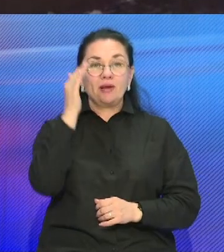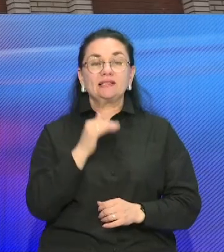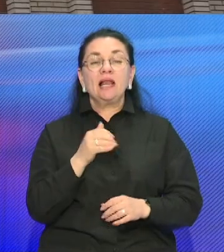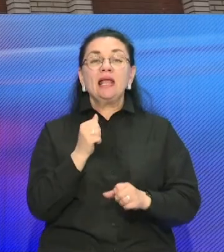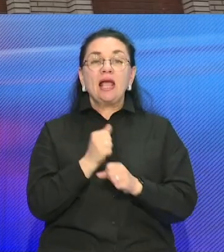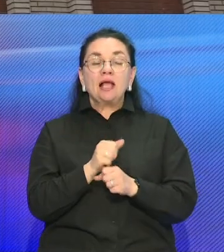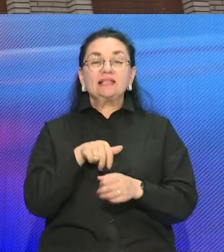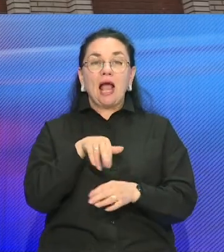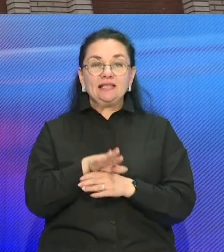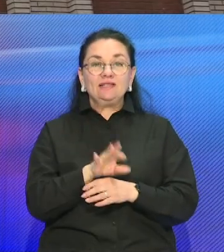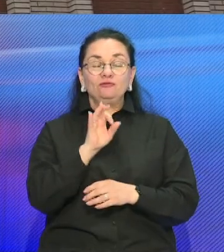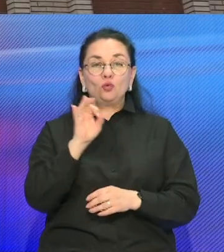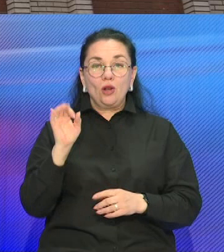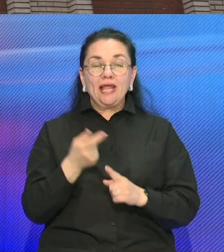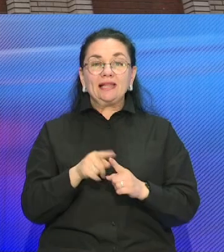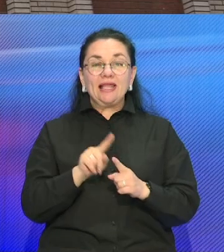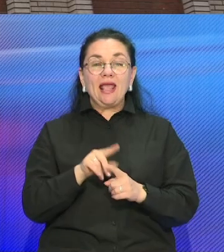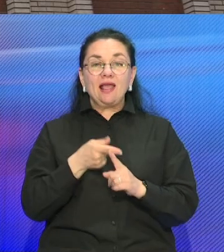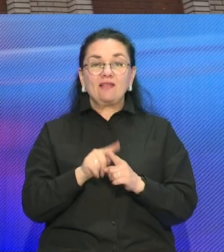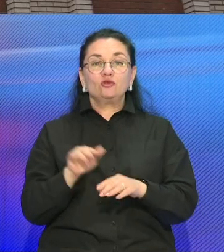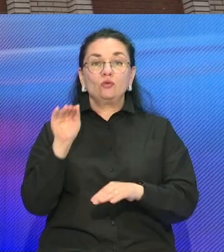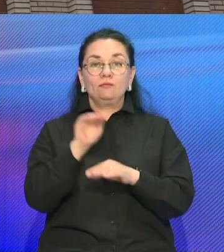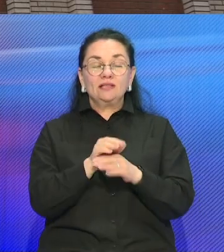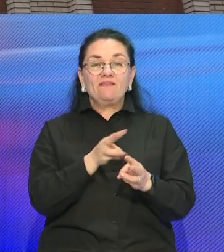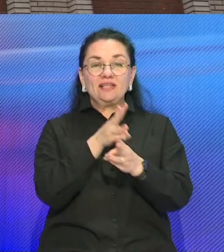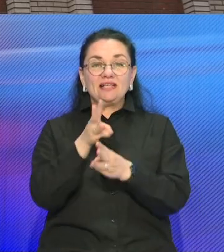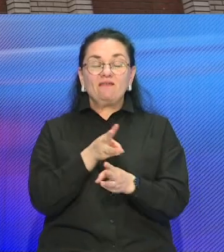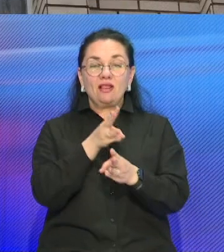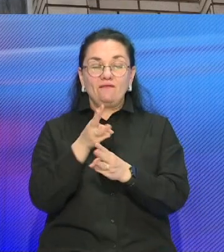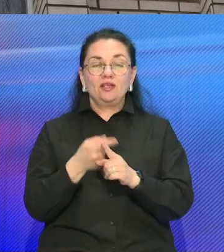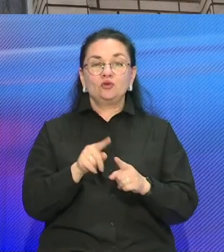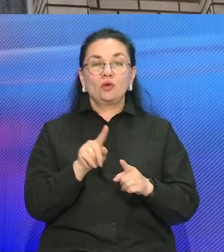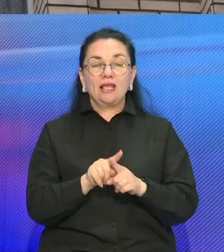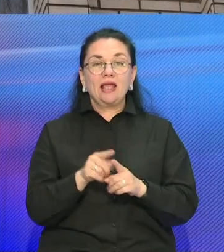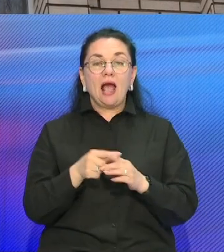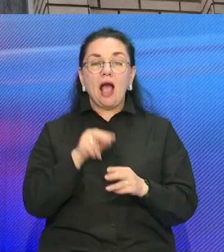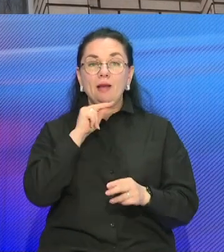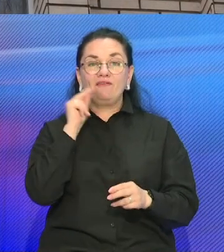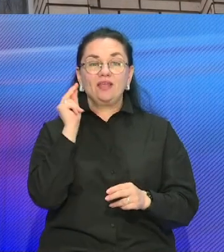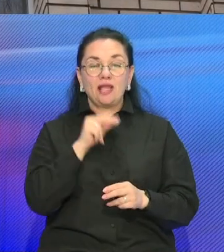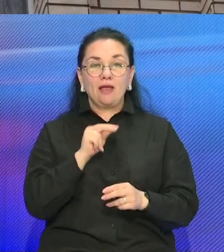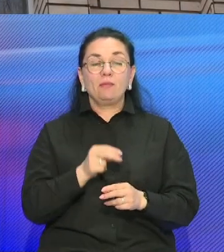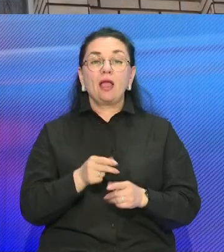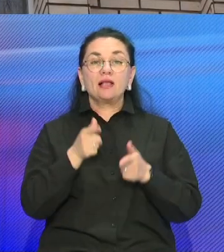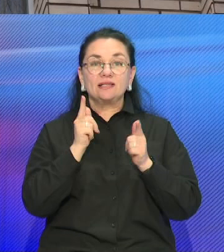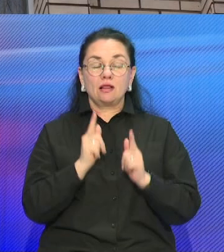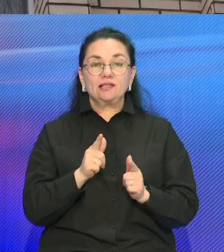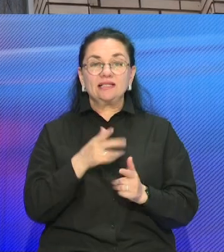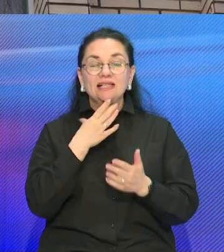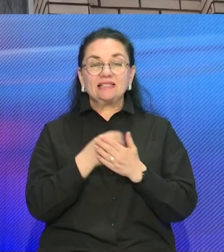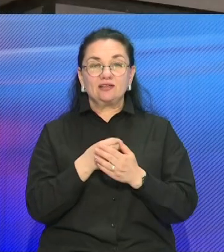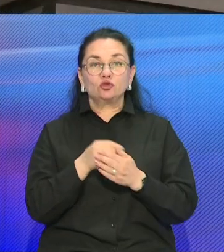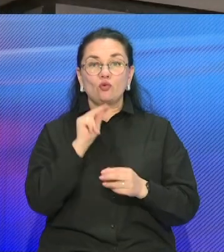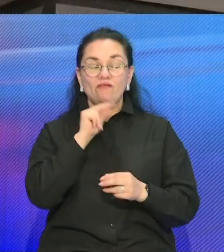потребу. Учинок зафиксовала камера видеоназирания. Вину уздейсненным обвинавшиванный признау цалкам и широ